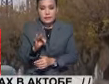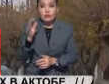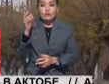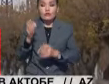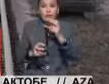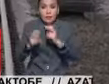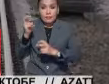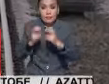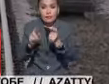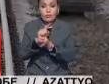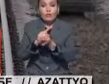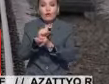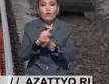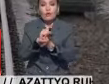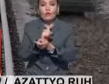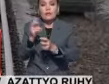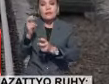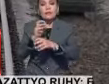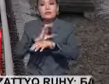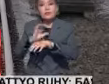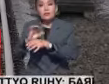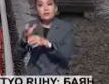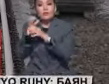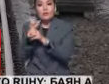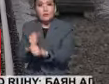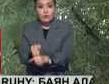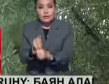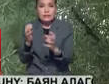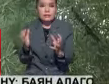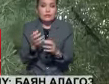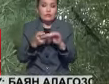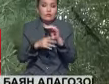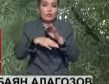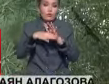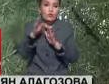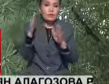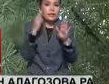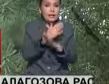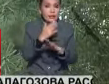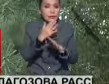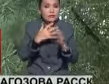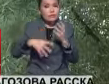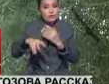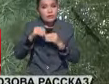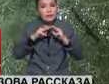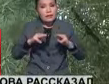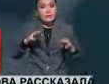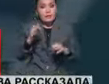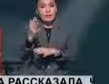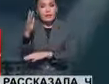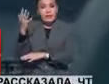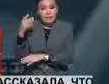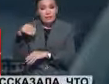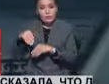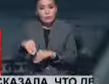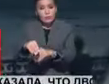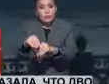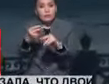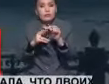займутся переработкой отходов производства, уменьшению хвостохранилища. Для улучшения экологии вокруг Темиртау сажают деревья. А в